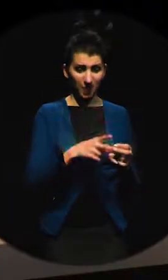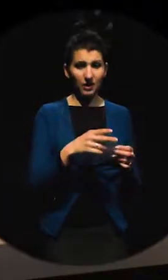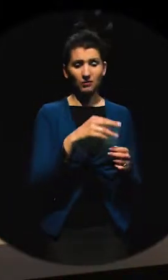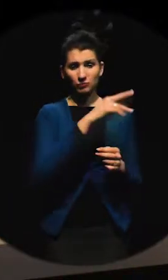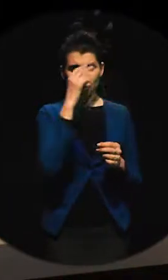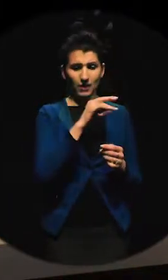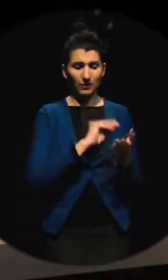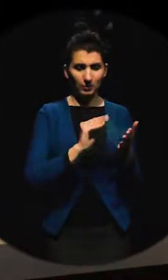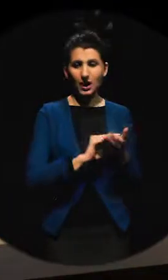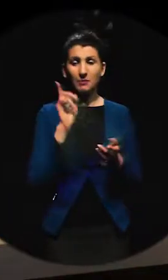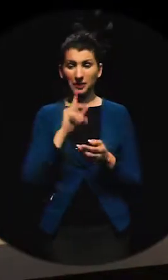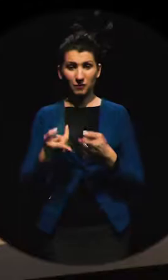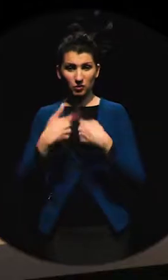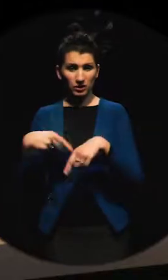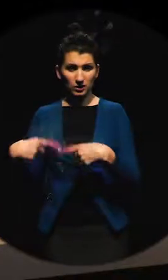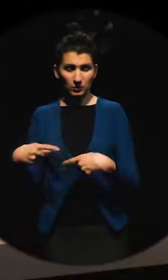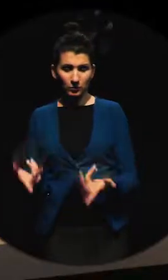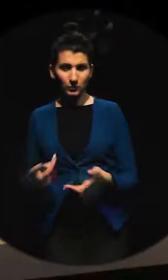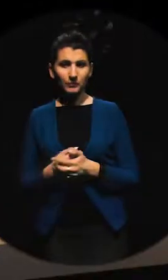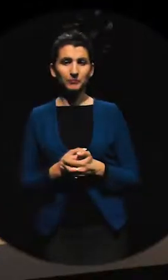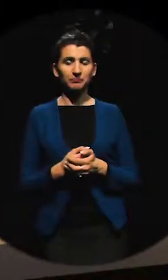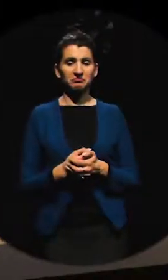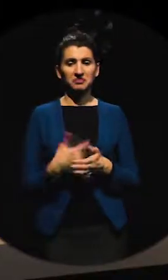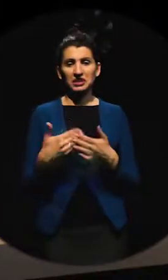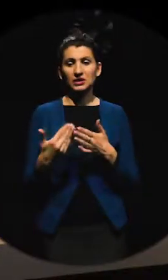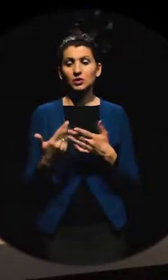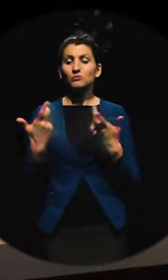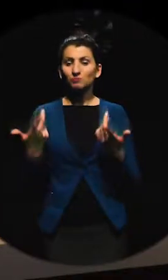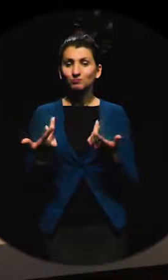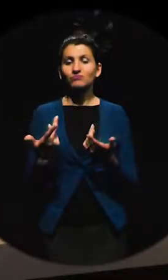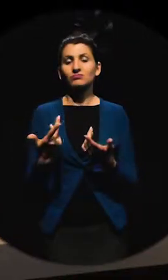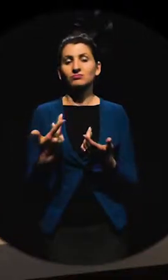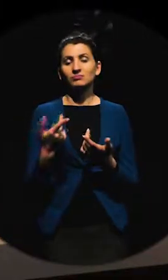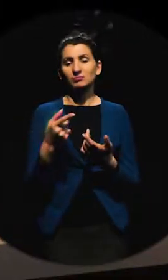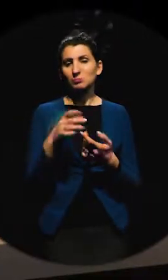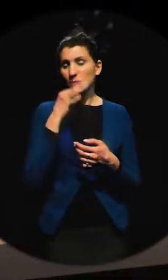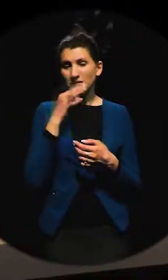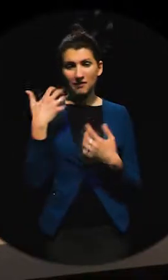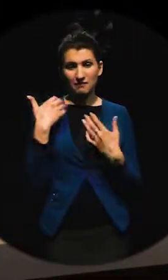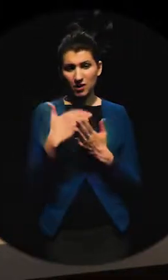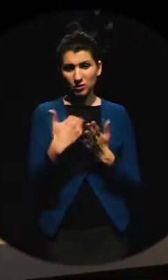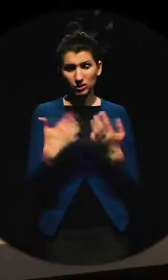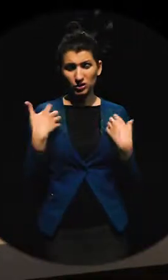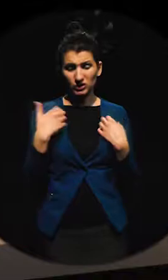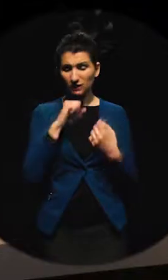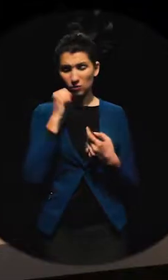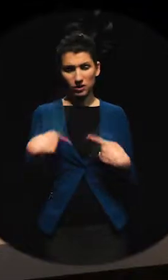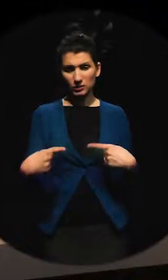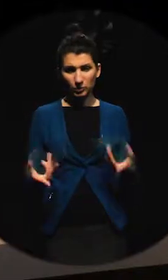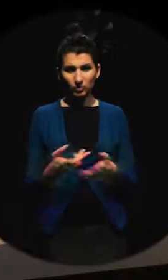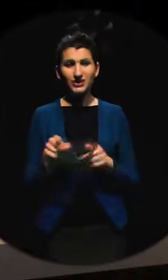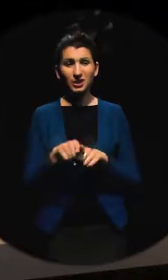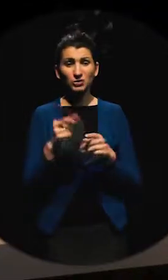związku z czym nie miał żadnego odzwierciedlenia w życiu codziennym i w poprawie tych warunków życia i